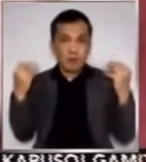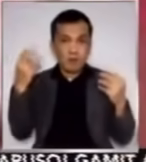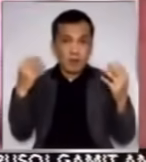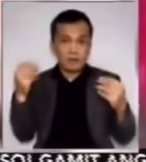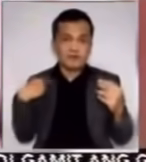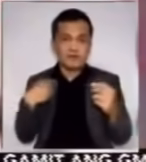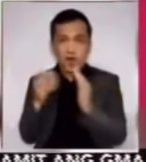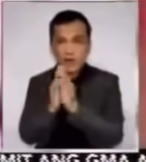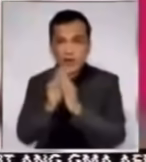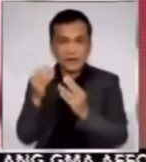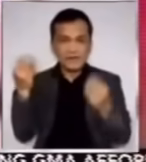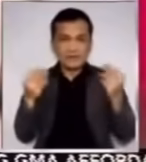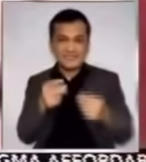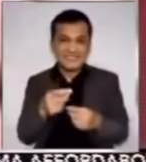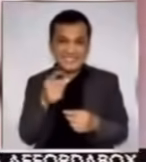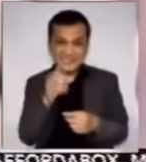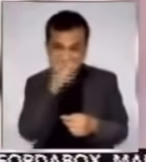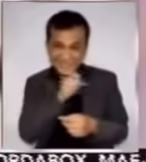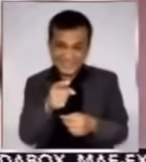Miss mo na ba ang mga ganyang tugtugan?